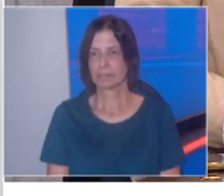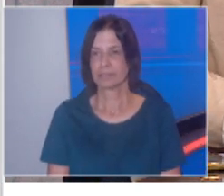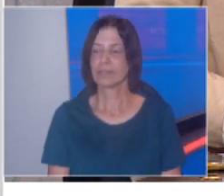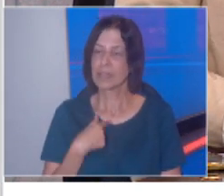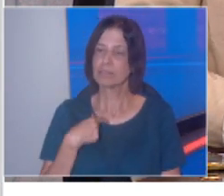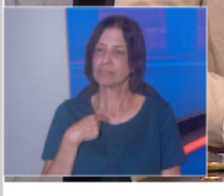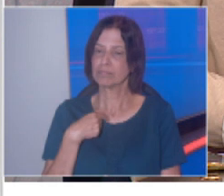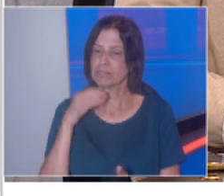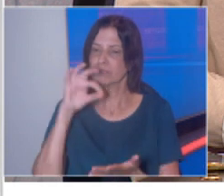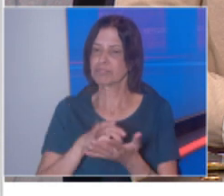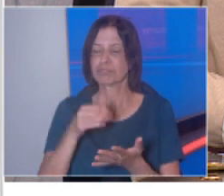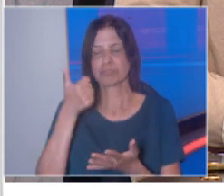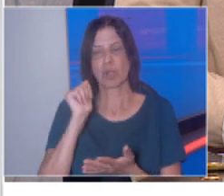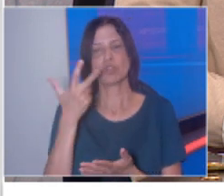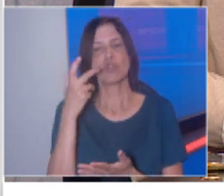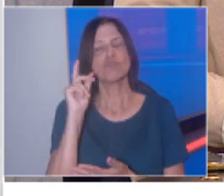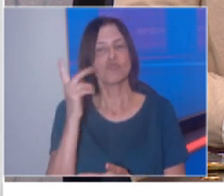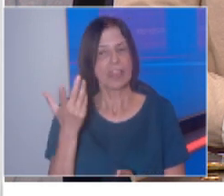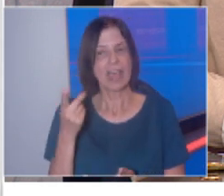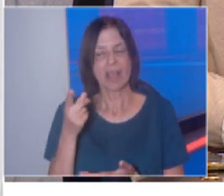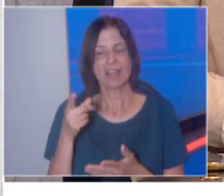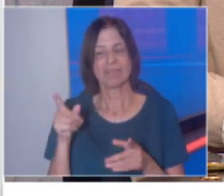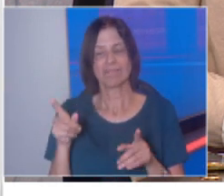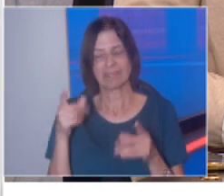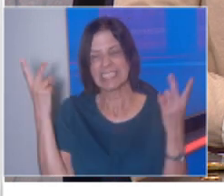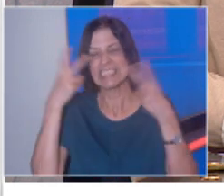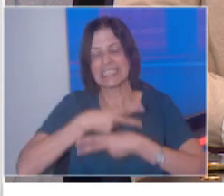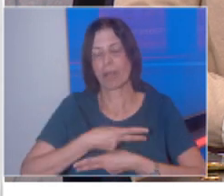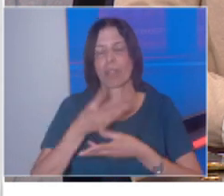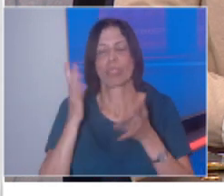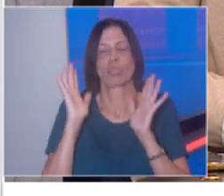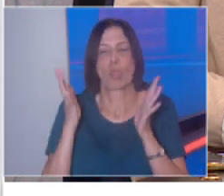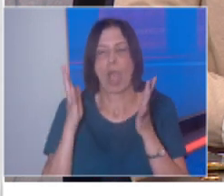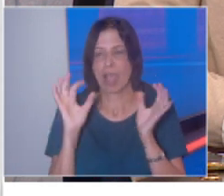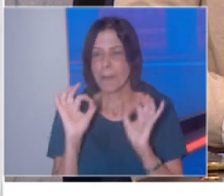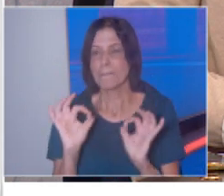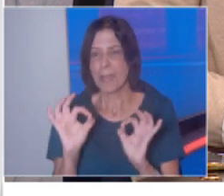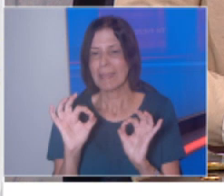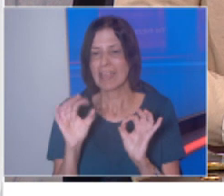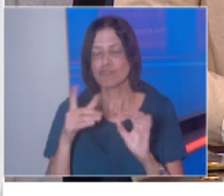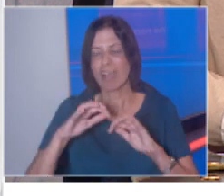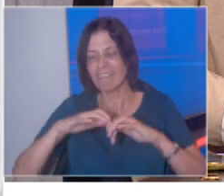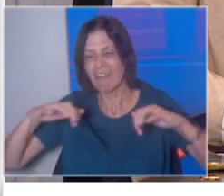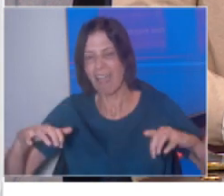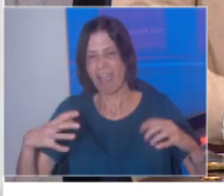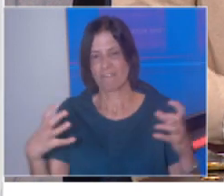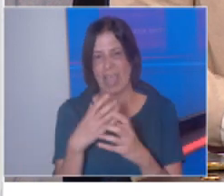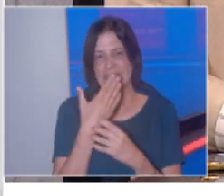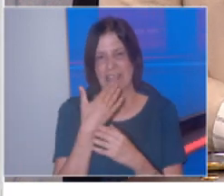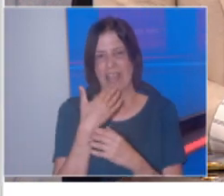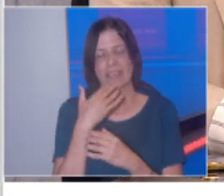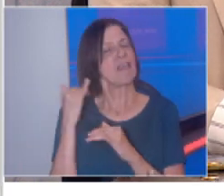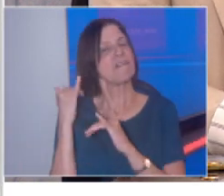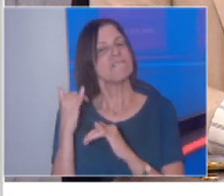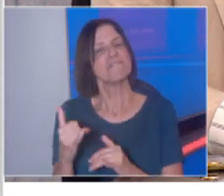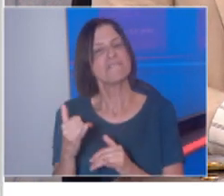אנחנו ציינו אתמול 30 שנים לאותו הסכם ארור שבאמת קרא את החברה הישראלית,